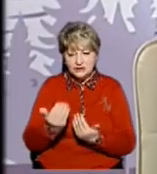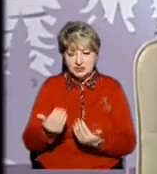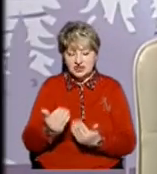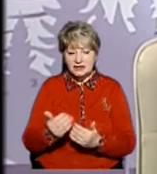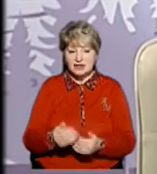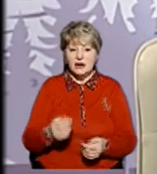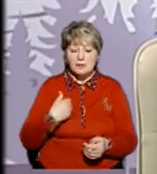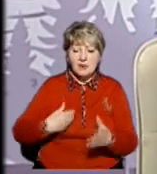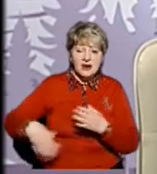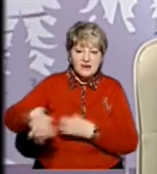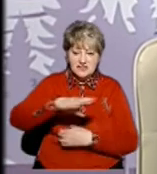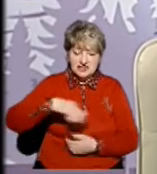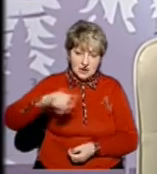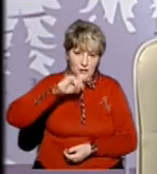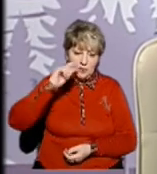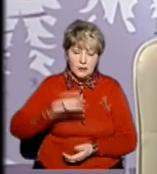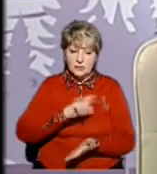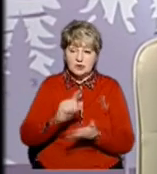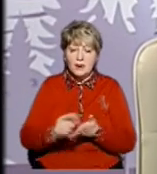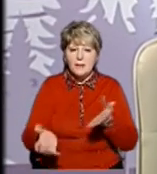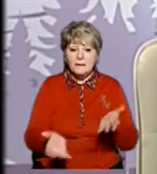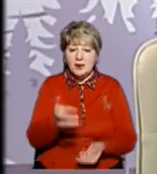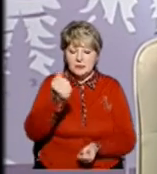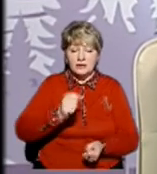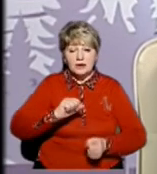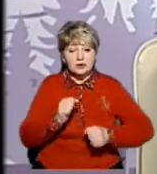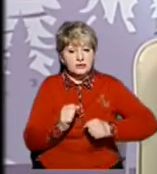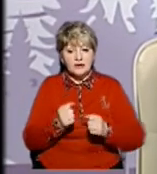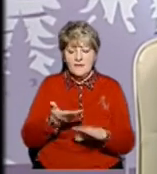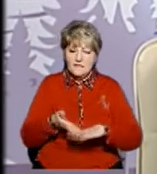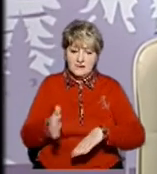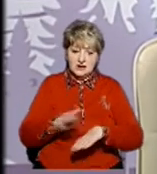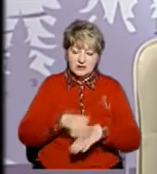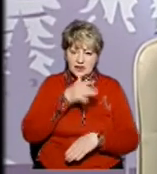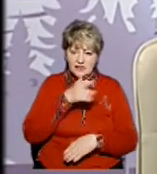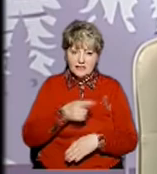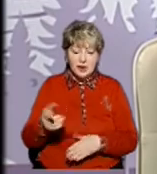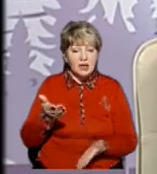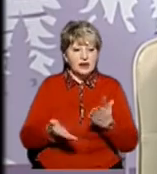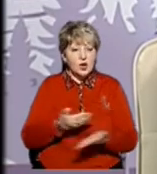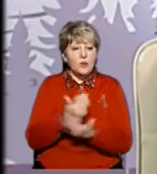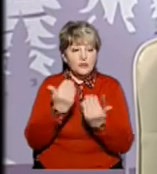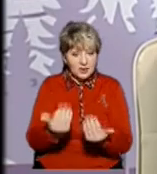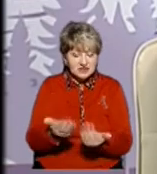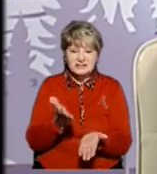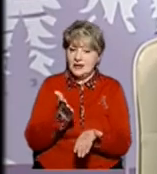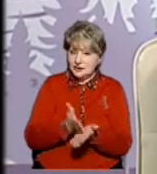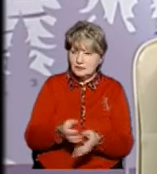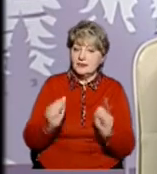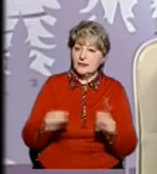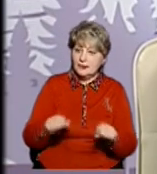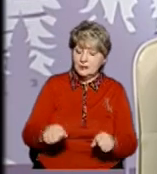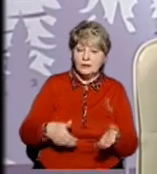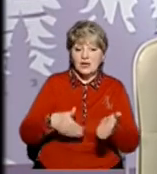що ми всі українці, ми маємо підтримувати один одного, особливо у такі важкі часи. Тому, якщо у вас є можливість